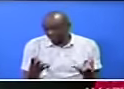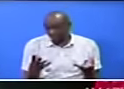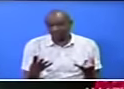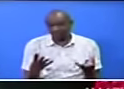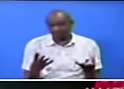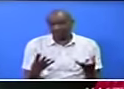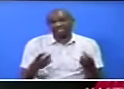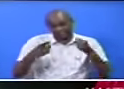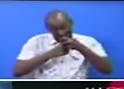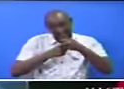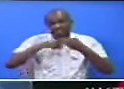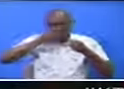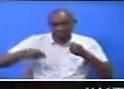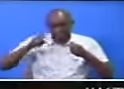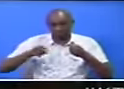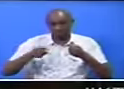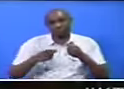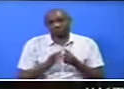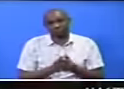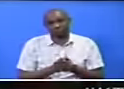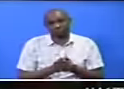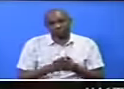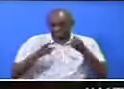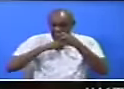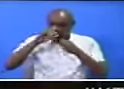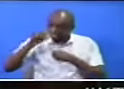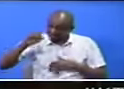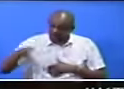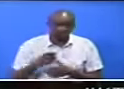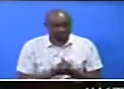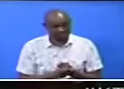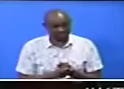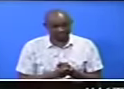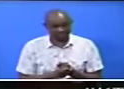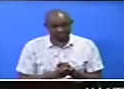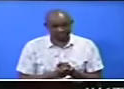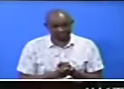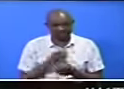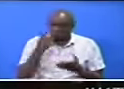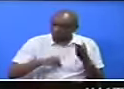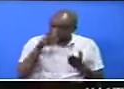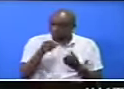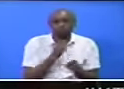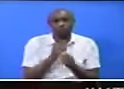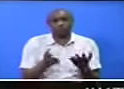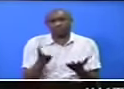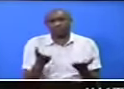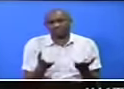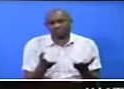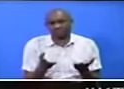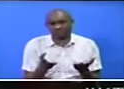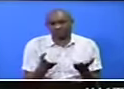takriban 600,000. Ananyamaza ni mtu anayamaza hivyo sana, hata anaweza pita bila